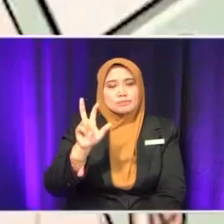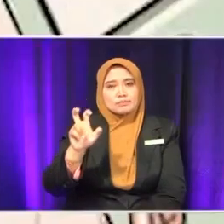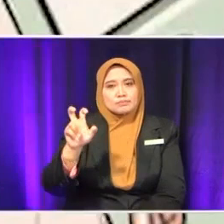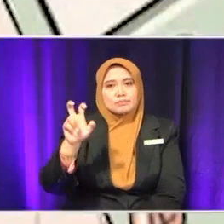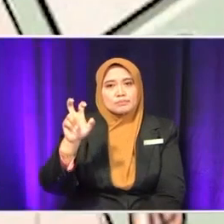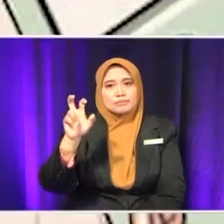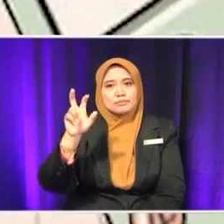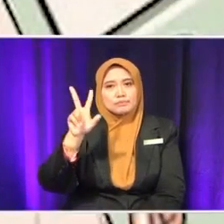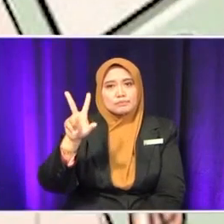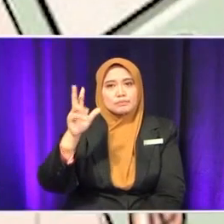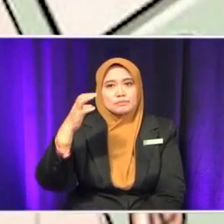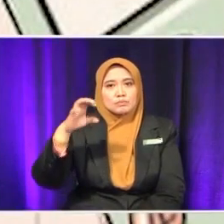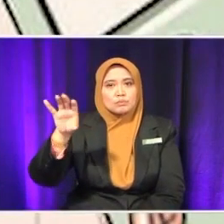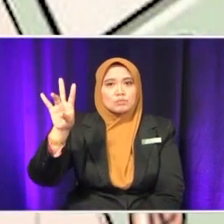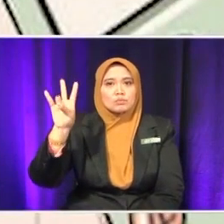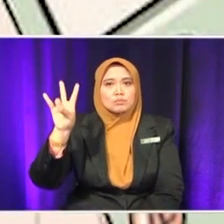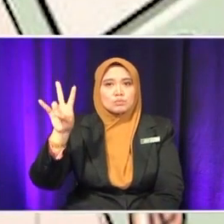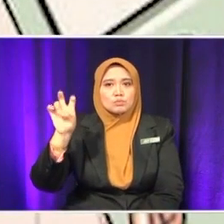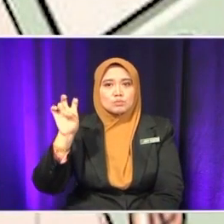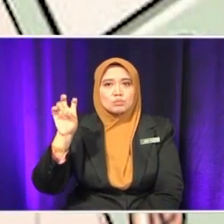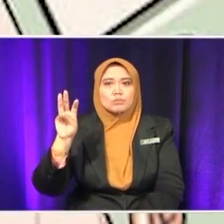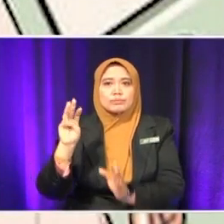Okey, silakan Hani. Hani.